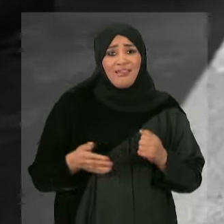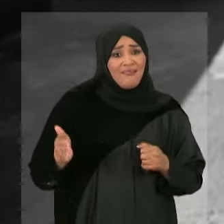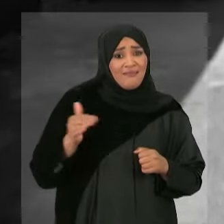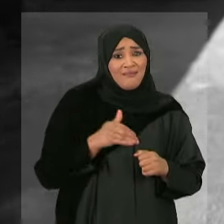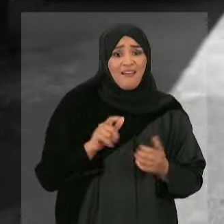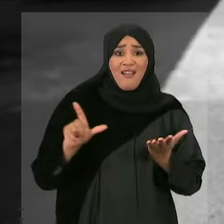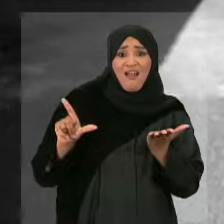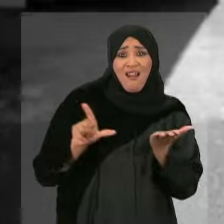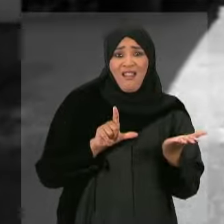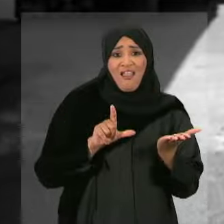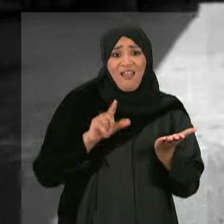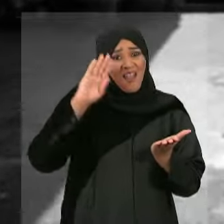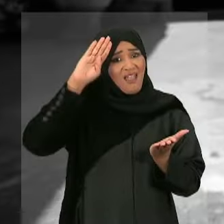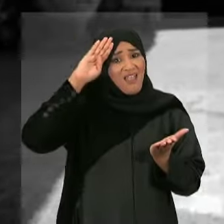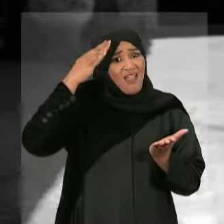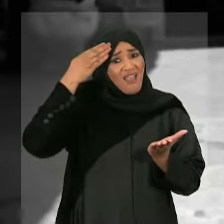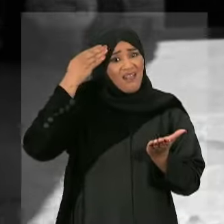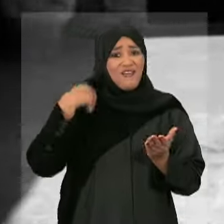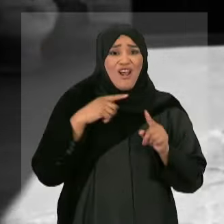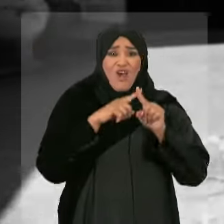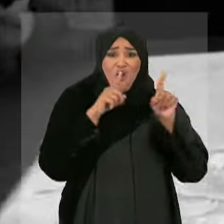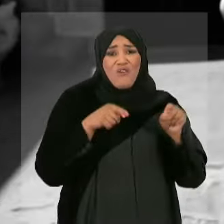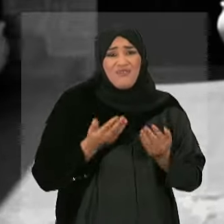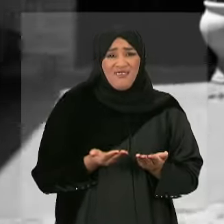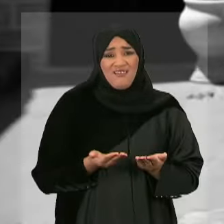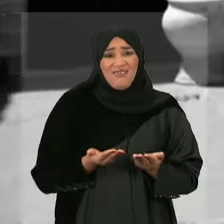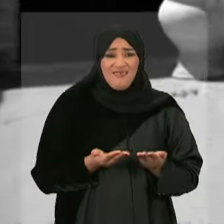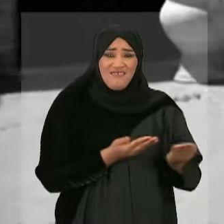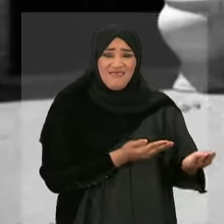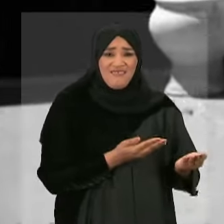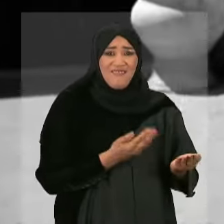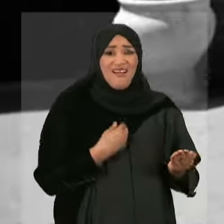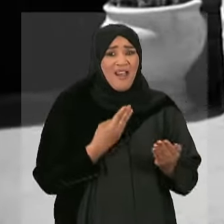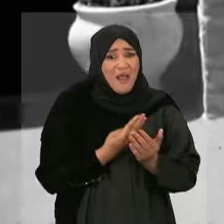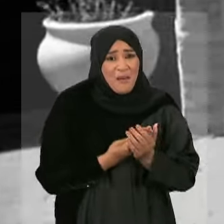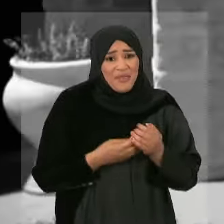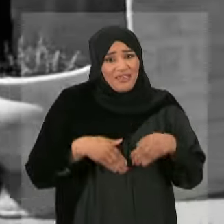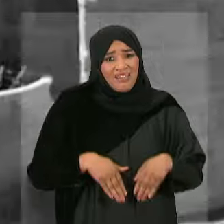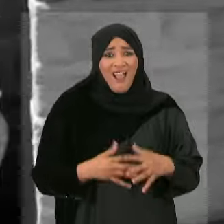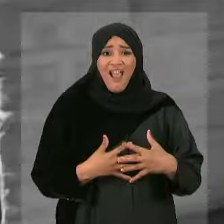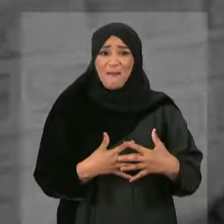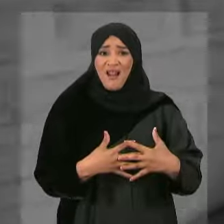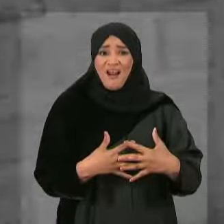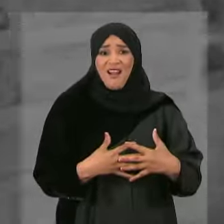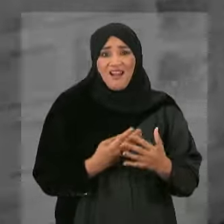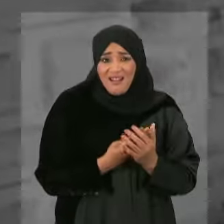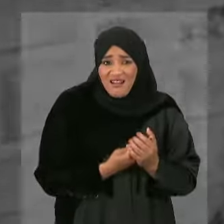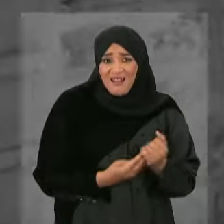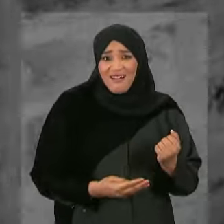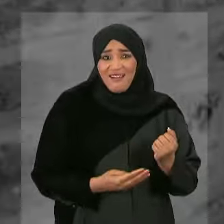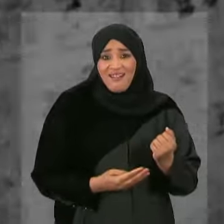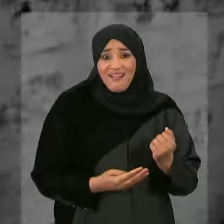عندك في غرفة، فوافق إنهم ينطونا غرفة. كانت نادرة ستي لما تخلف أمي تطلع على ظهر الكنيسة وتغني،